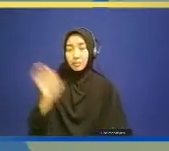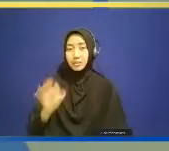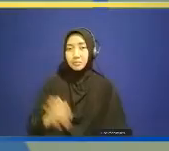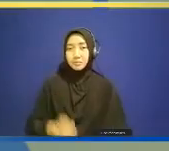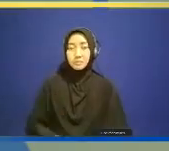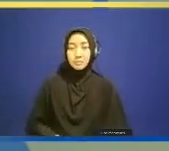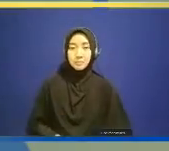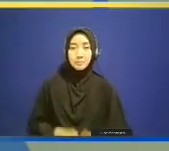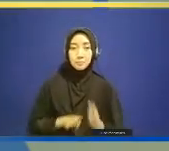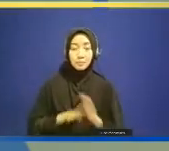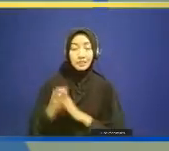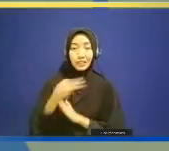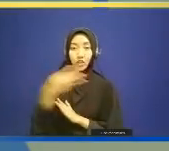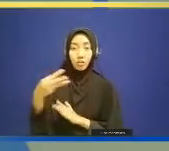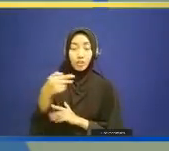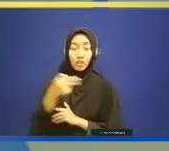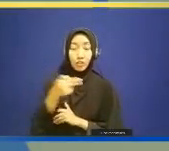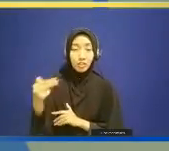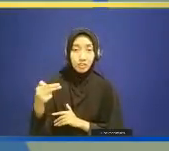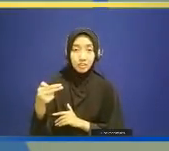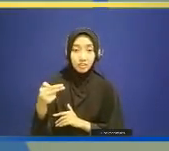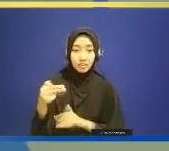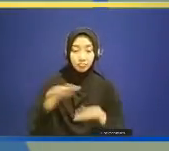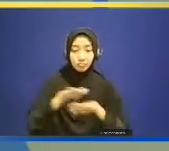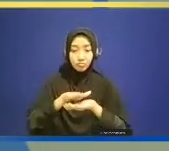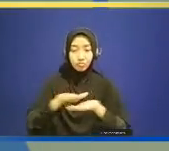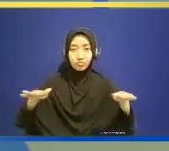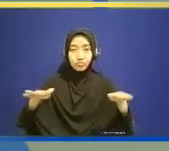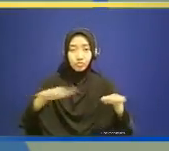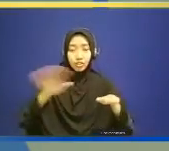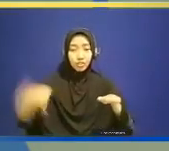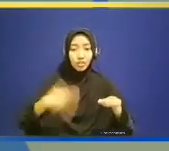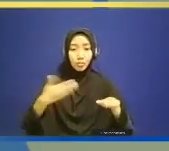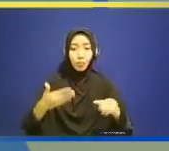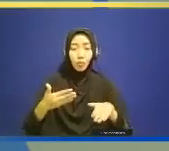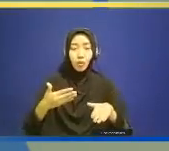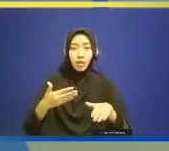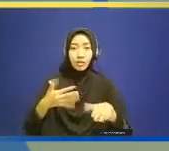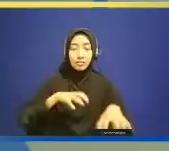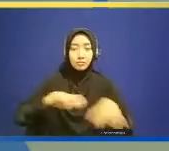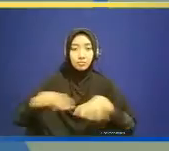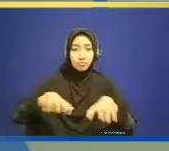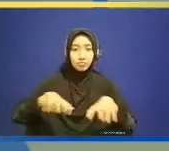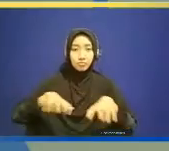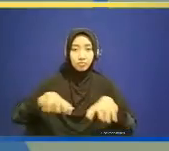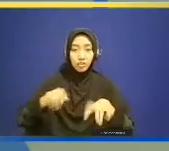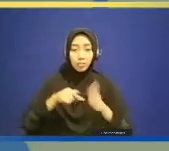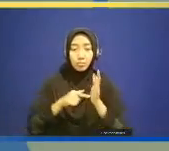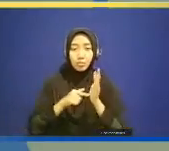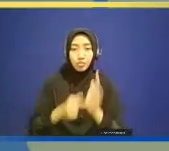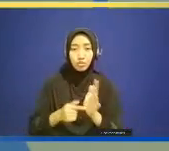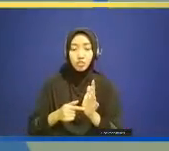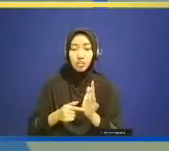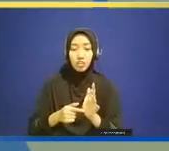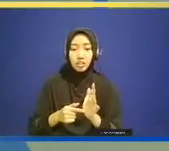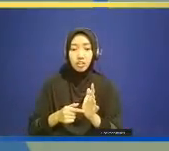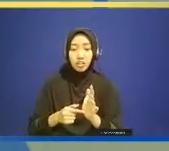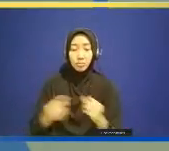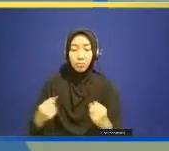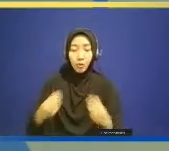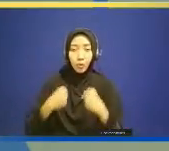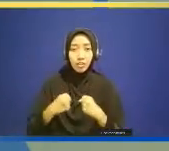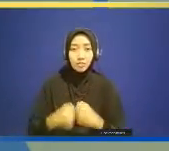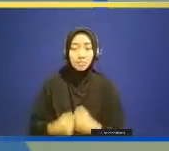ekonomi Indonesia telah tercatat merata ke semua komponen dan menunjukkan tren yang semakin